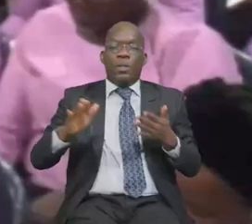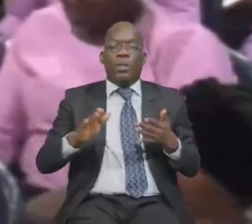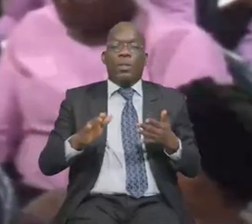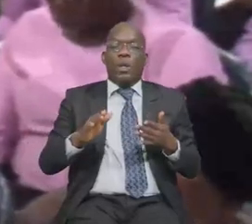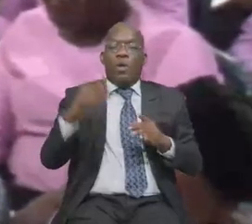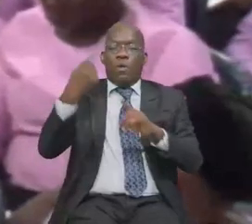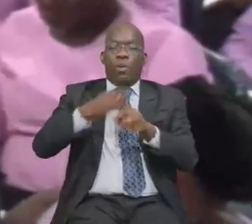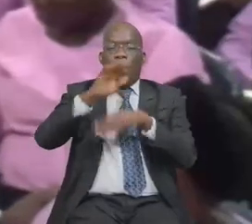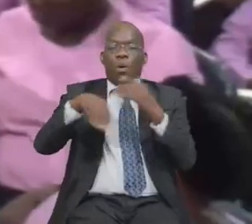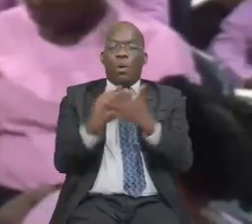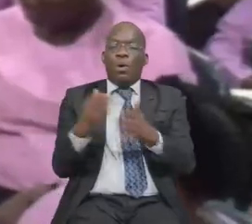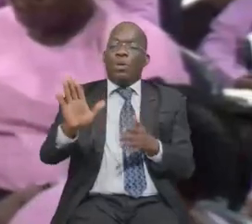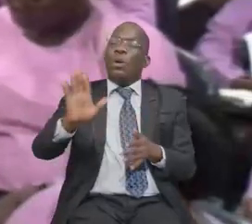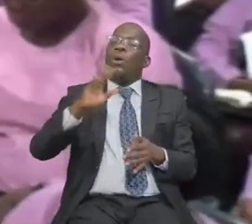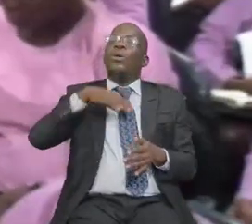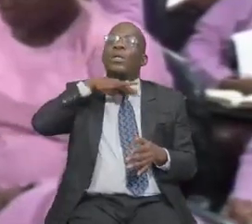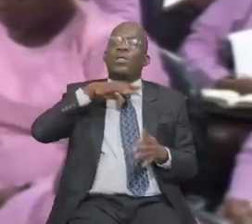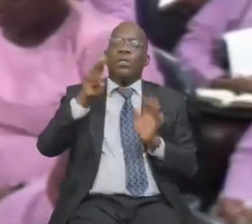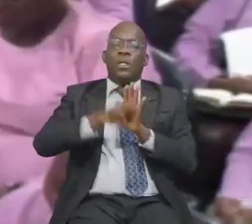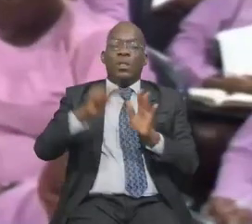de toutes vos idoles.